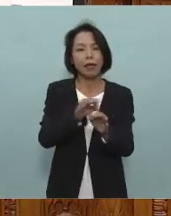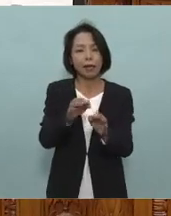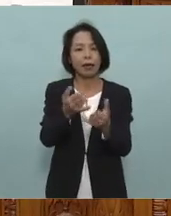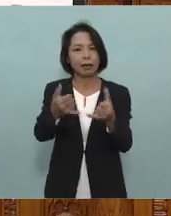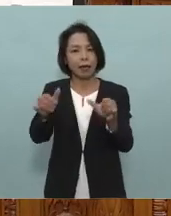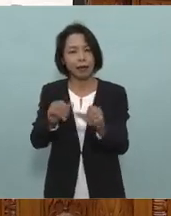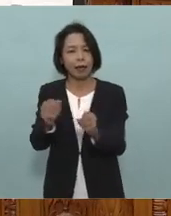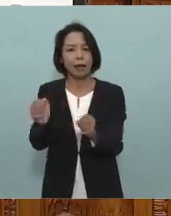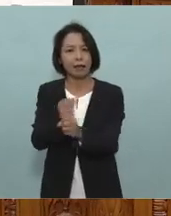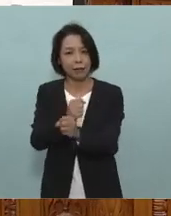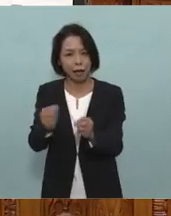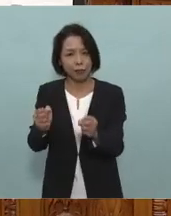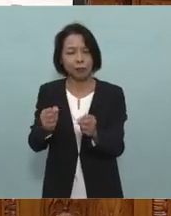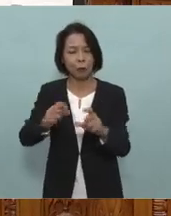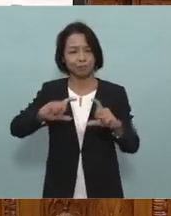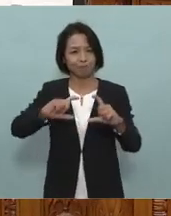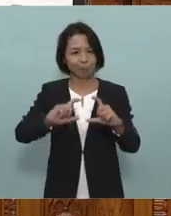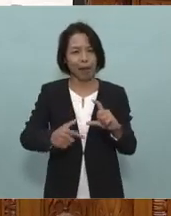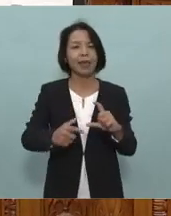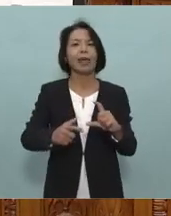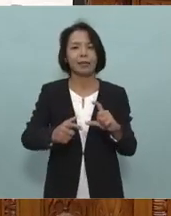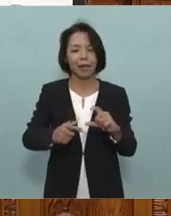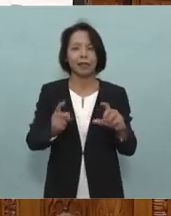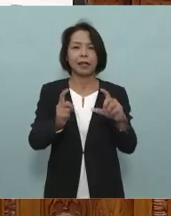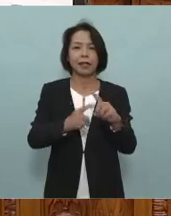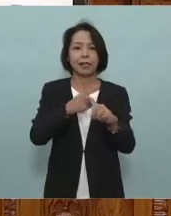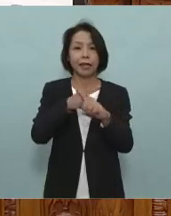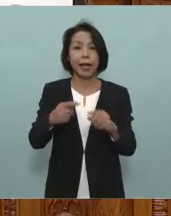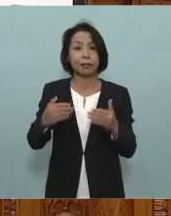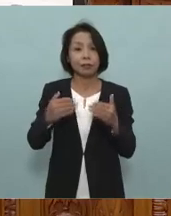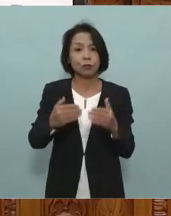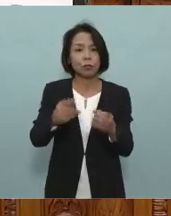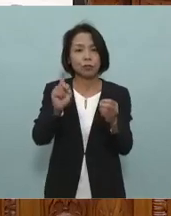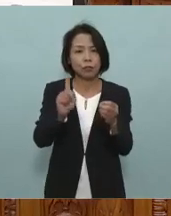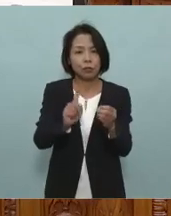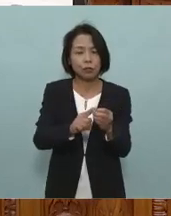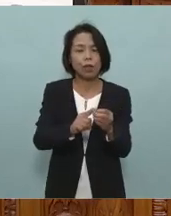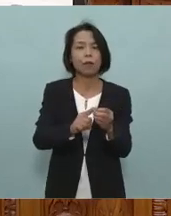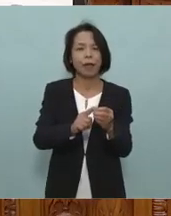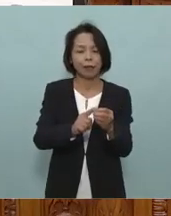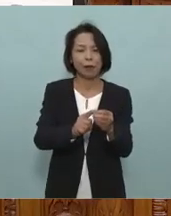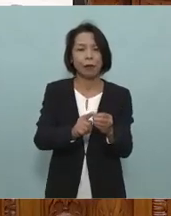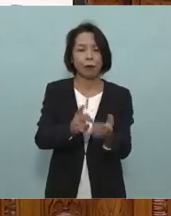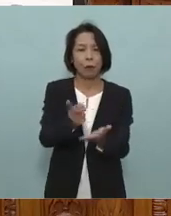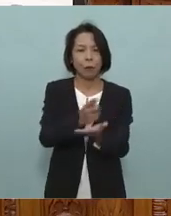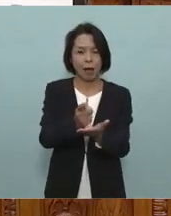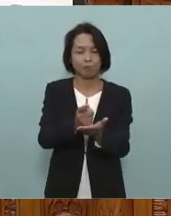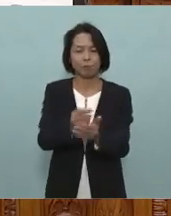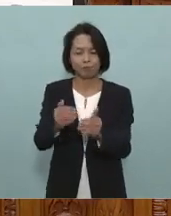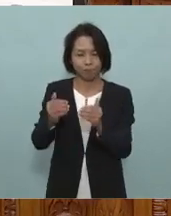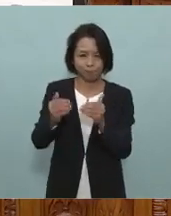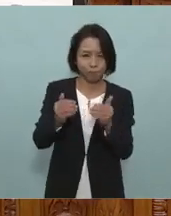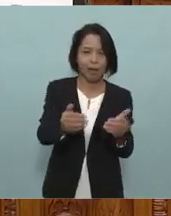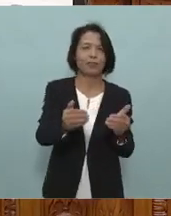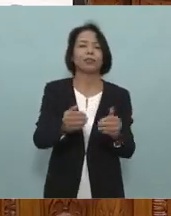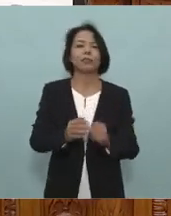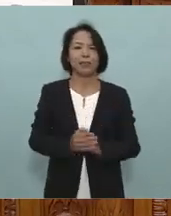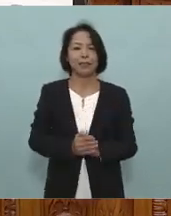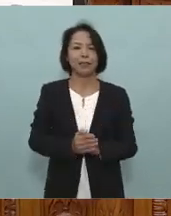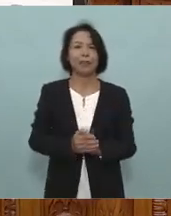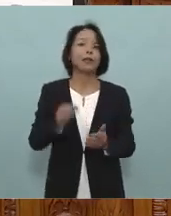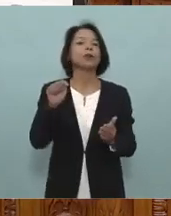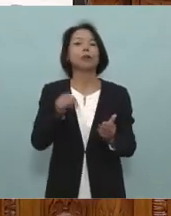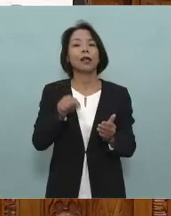社会産業の大変革であるGX推進のための労働マップの検討を加速しますその中